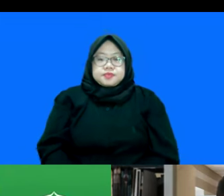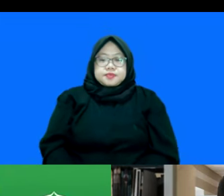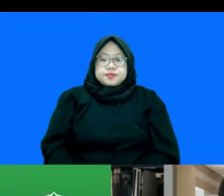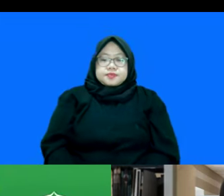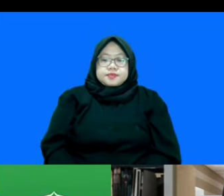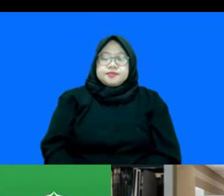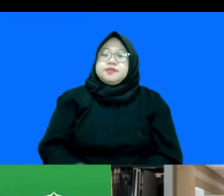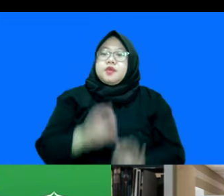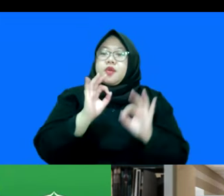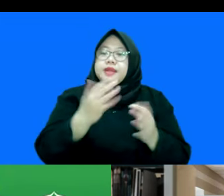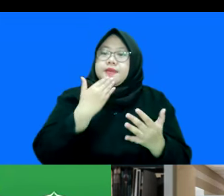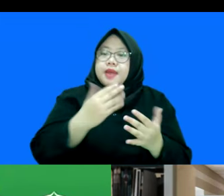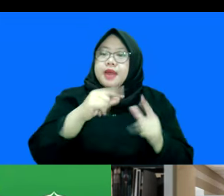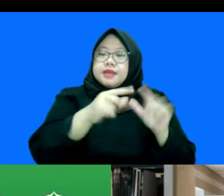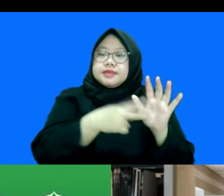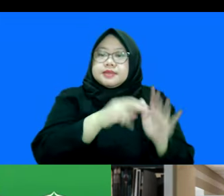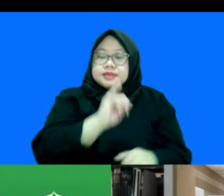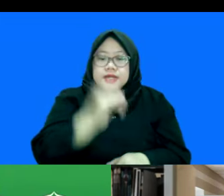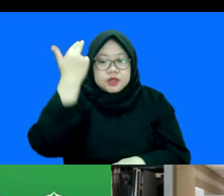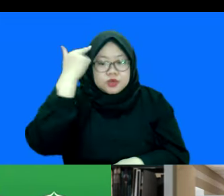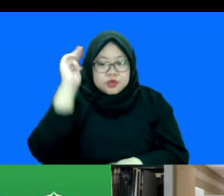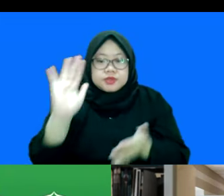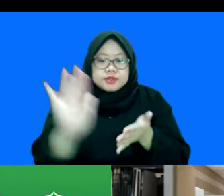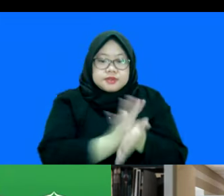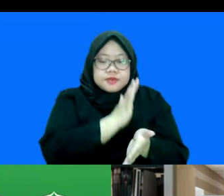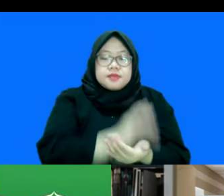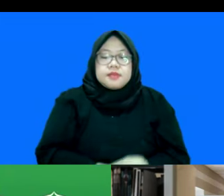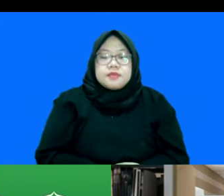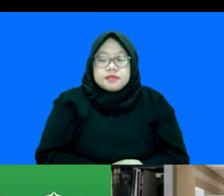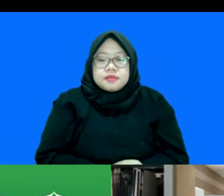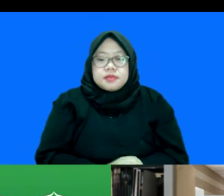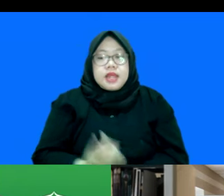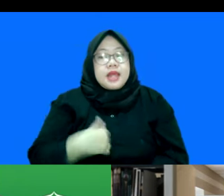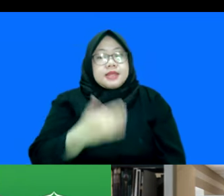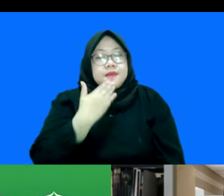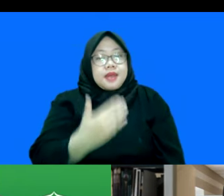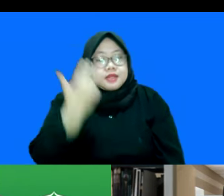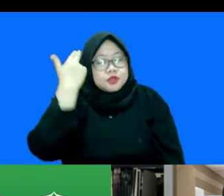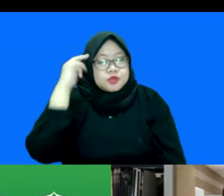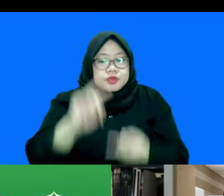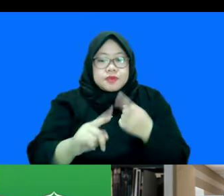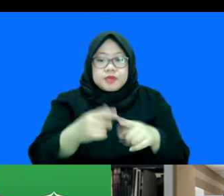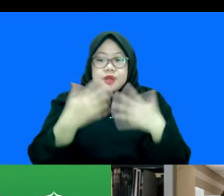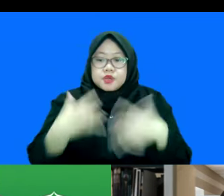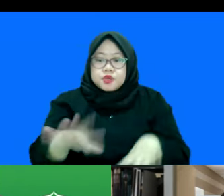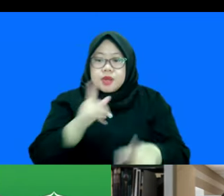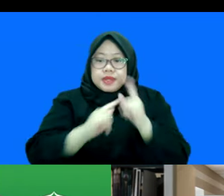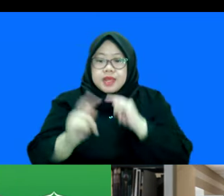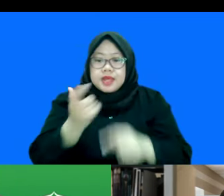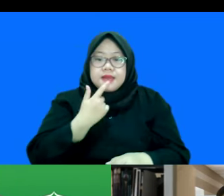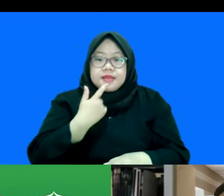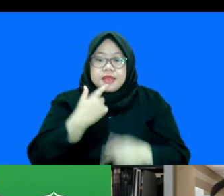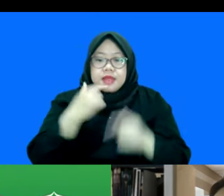Ya, terima kasih Rani untuk kesempatannya. Terima kasih untuk teman-teman yang sudah bertanya berkaitan dengan hal